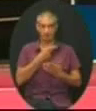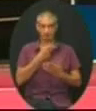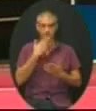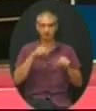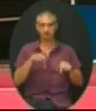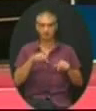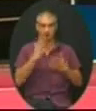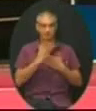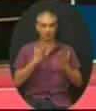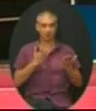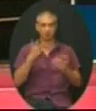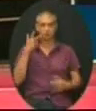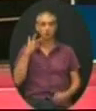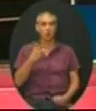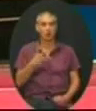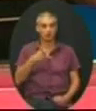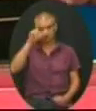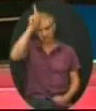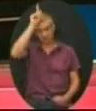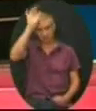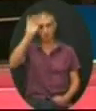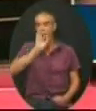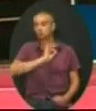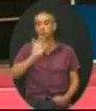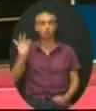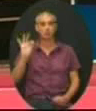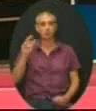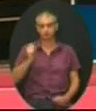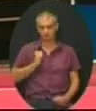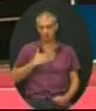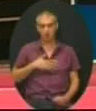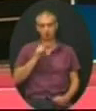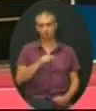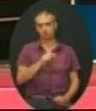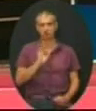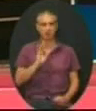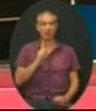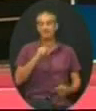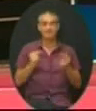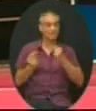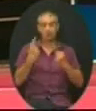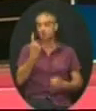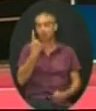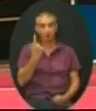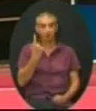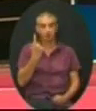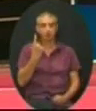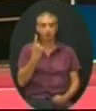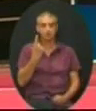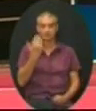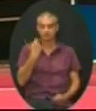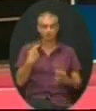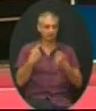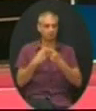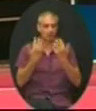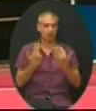בישראל. הן צוללות גרמניות מעולות שהצבא רוצה אותן. הוויכוח היחיד שהיה, היה